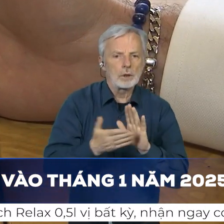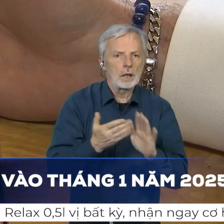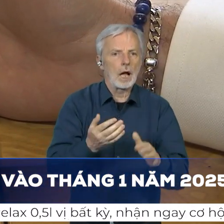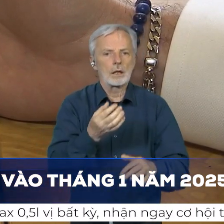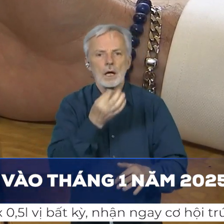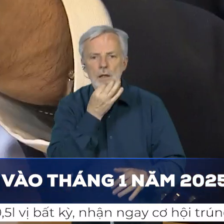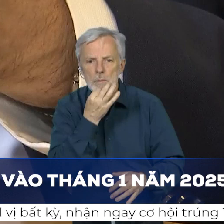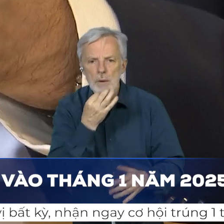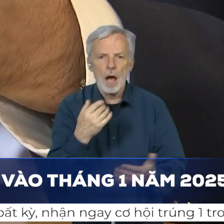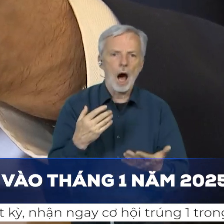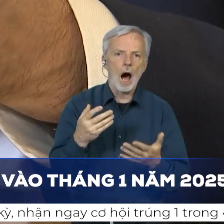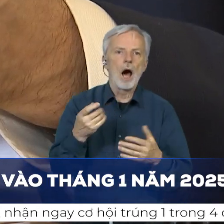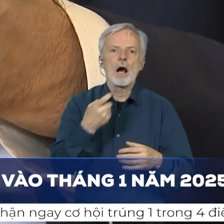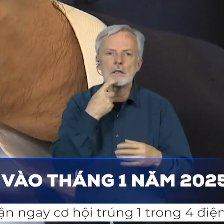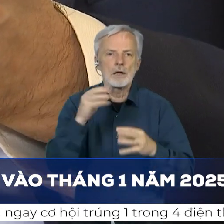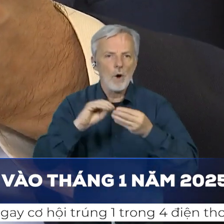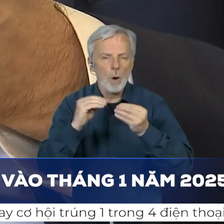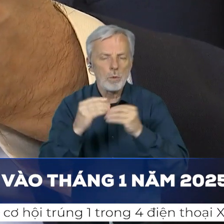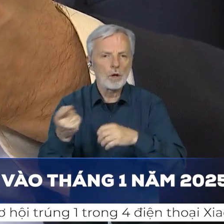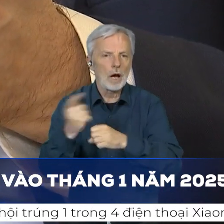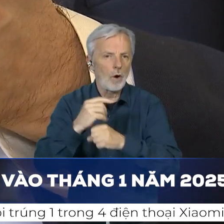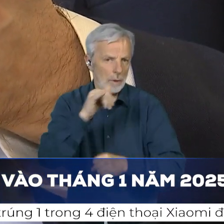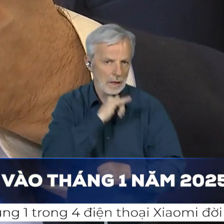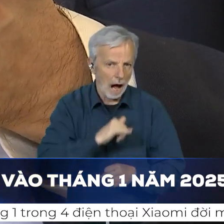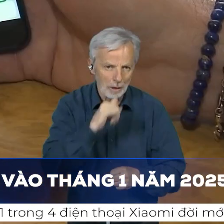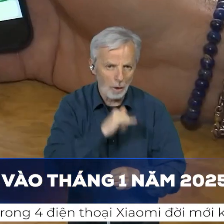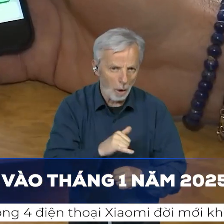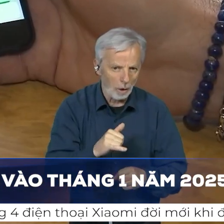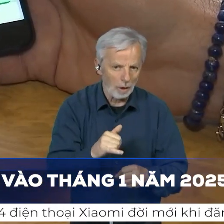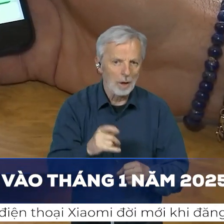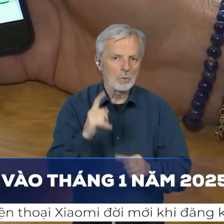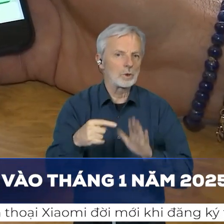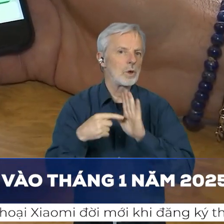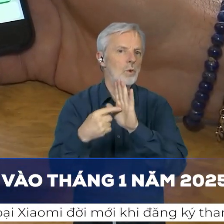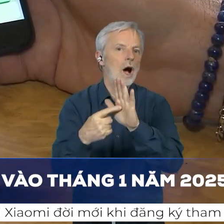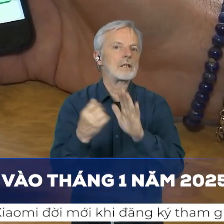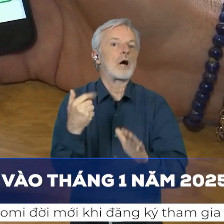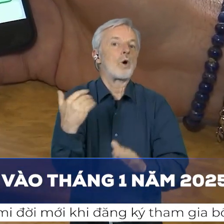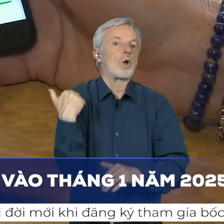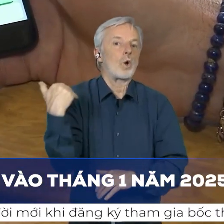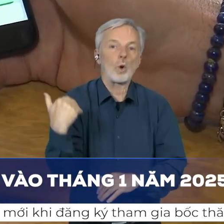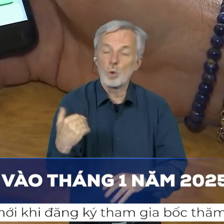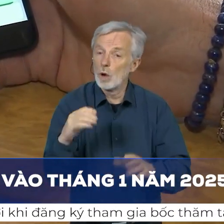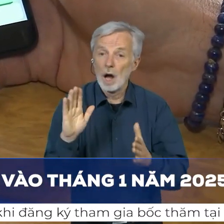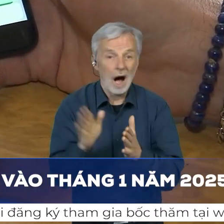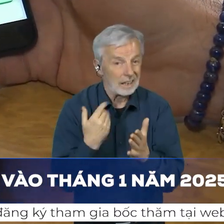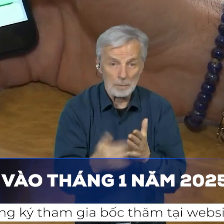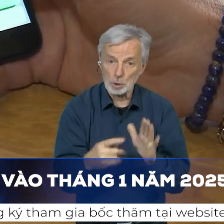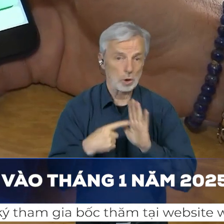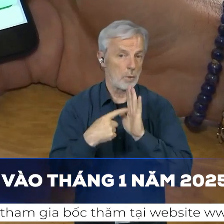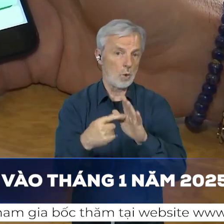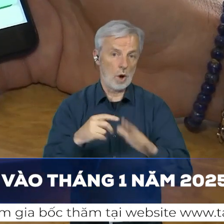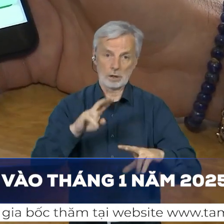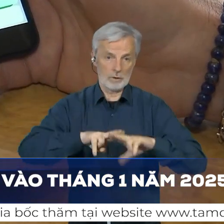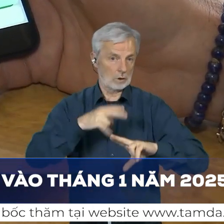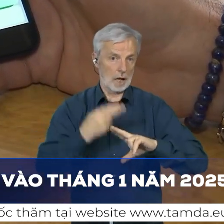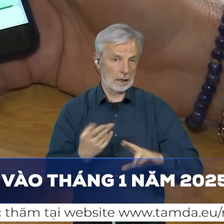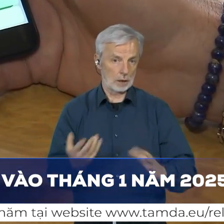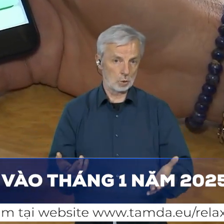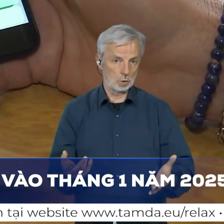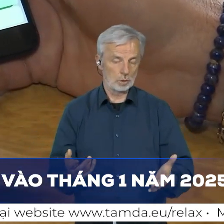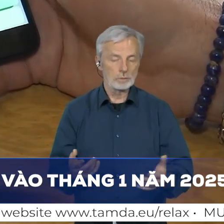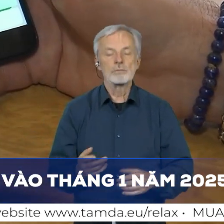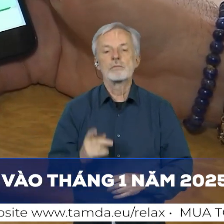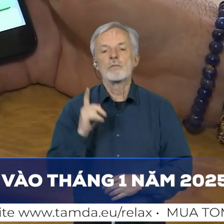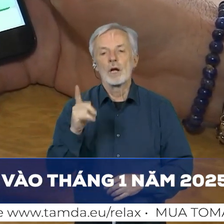mắt. EDOCLID không phải là ứng dụng đầu tiên được quốc gia này đề xuất để giải quyết nhu cầu về ID kỹ thuật số của mình. Một giải pháp